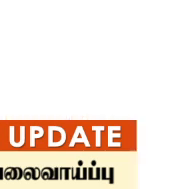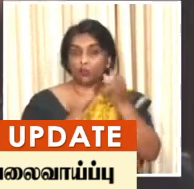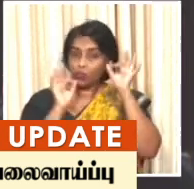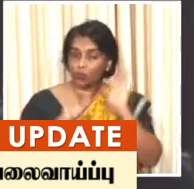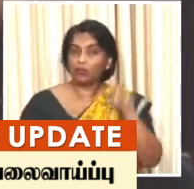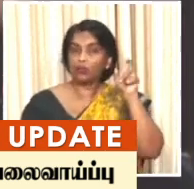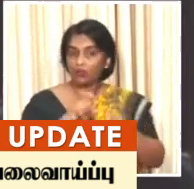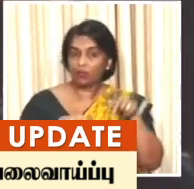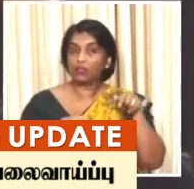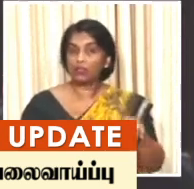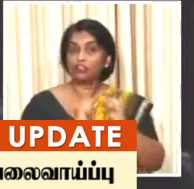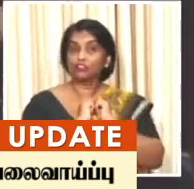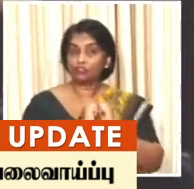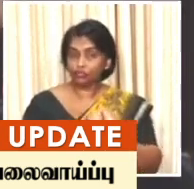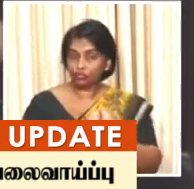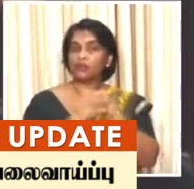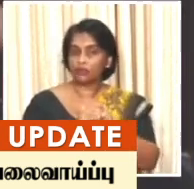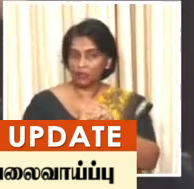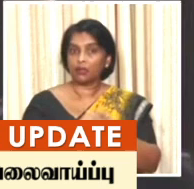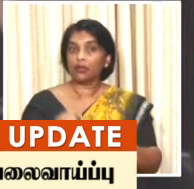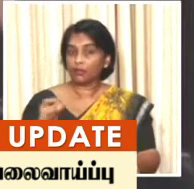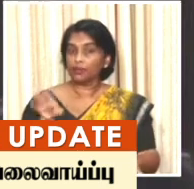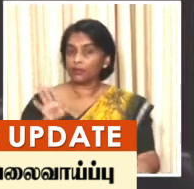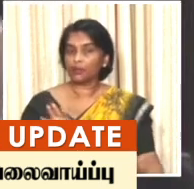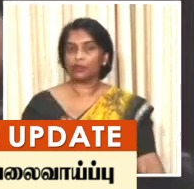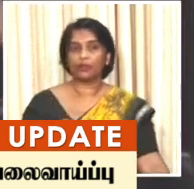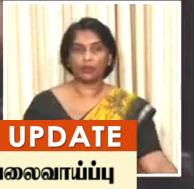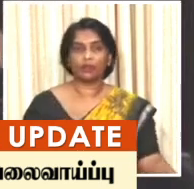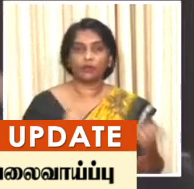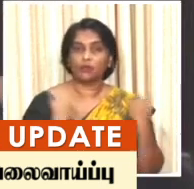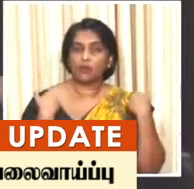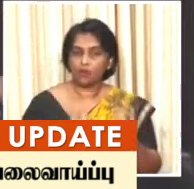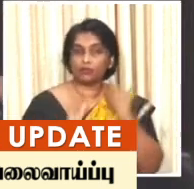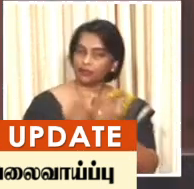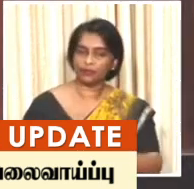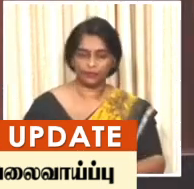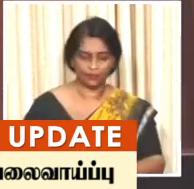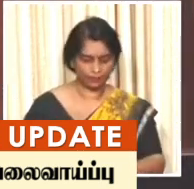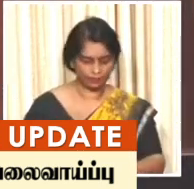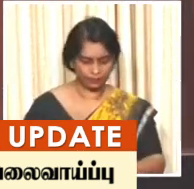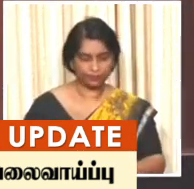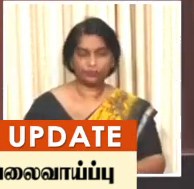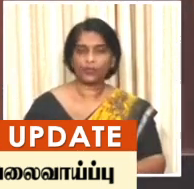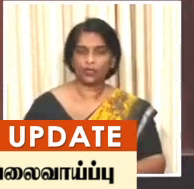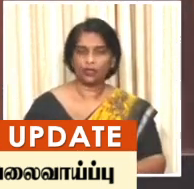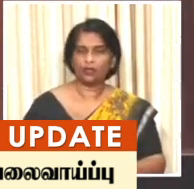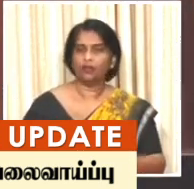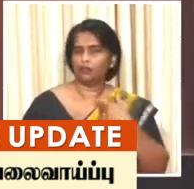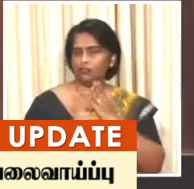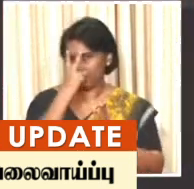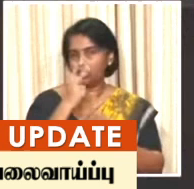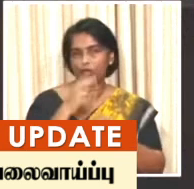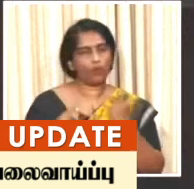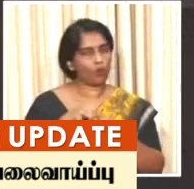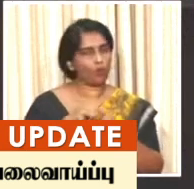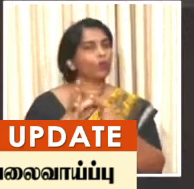අය දැන්ට ඔවුන්ගේ රැකියාවක යෙදී ඉන්න අය ඔවුන්ගේ ශ්‍රමය අවශ්‍යයි ඒ බව පෙන්නලා ස්තුතියි බොහොම ස්තුතියි මම කාරණා දෙකටම උත්තර